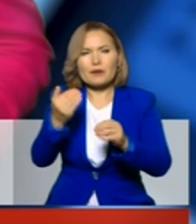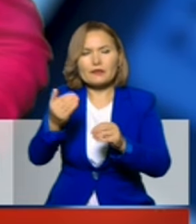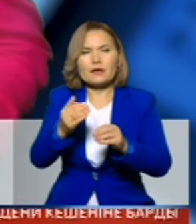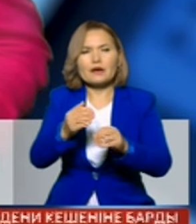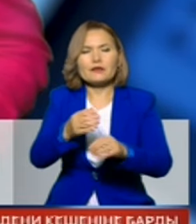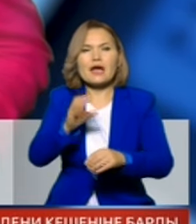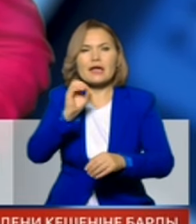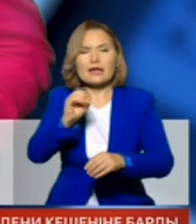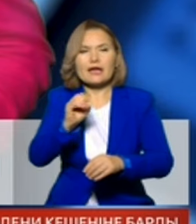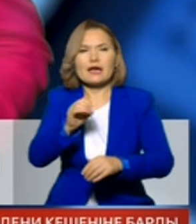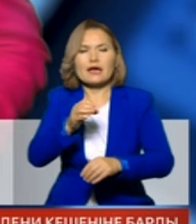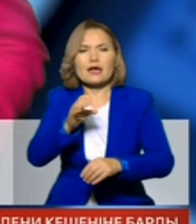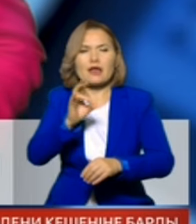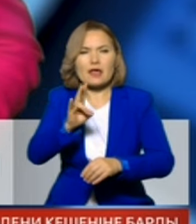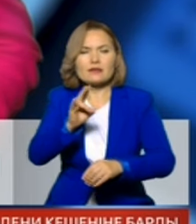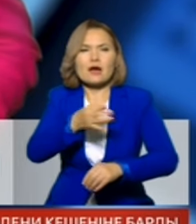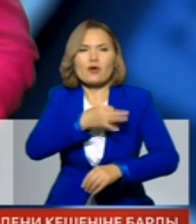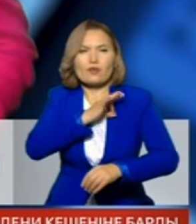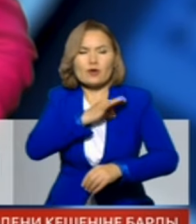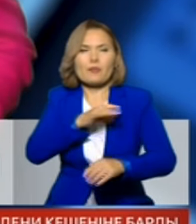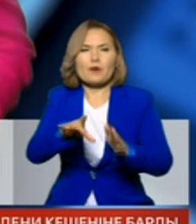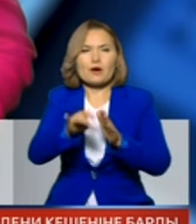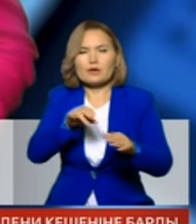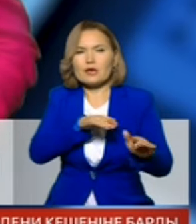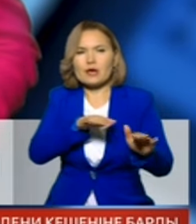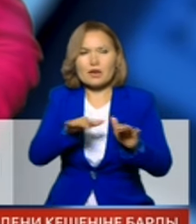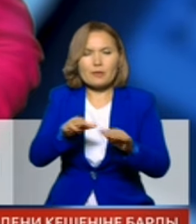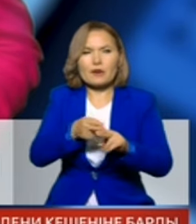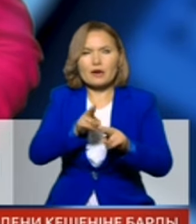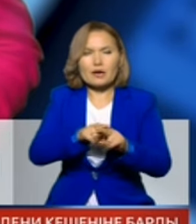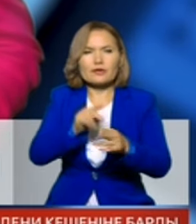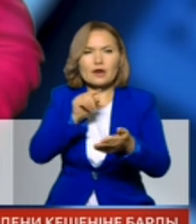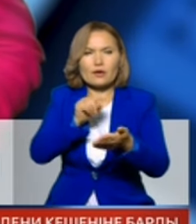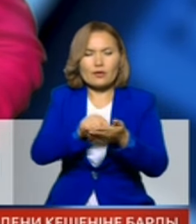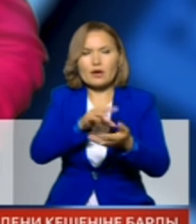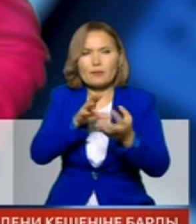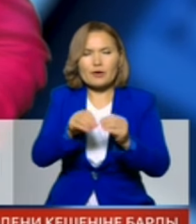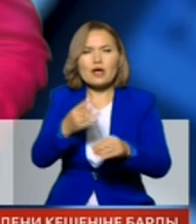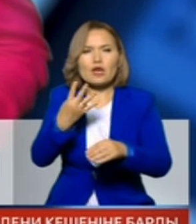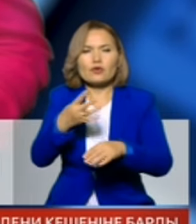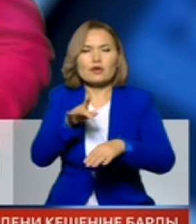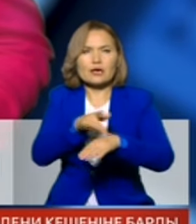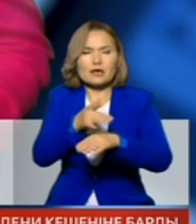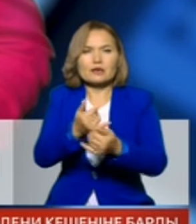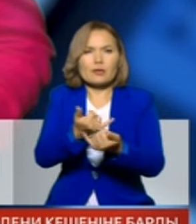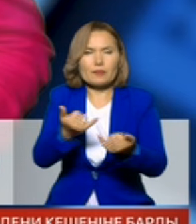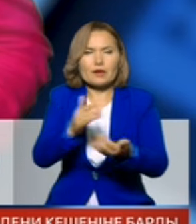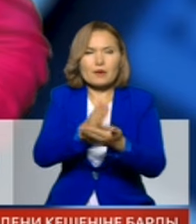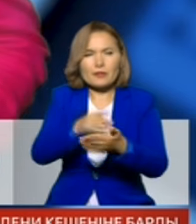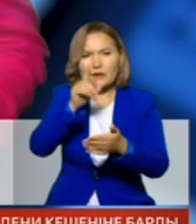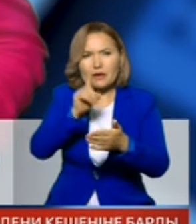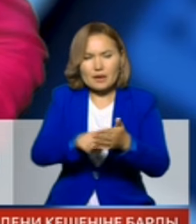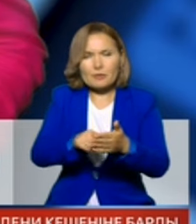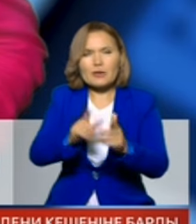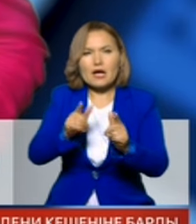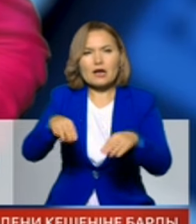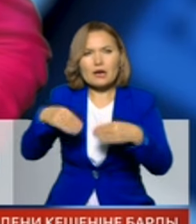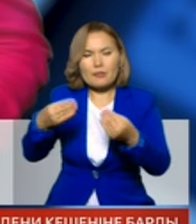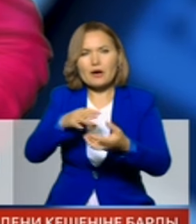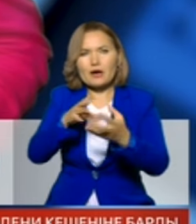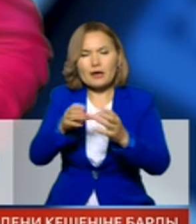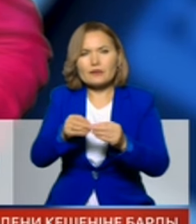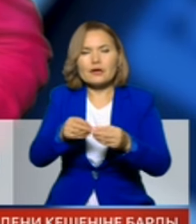е-нотари батырмасын таңдау қажет. Осыдан кейін іс-әрекет түрі түймешесін басасыз. Төрт қызмет түрі шығады. Сенім хат, келісім беру, некенің